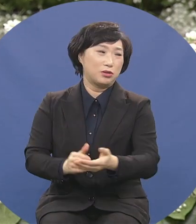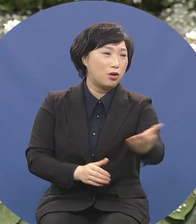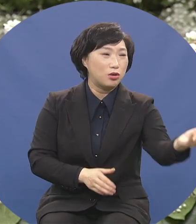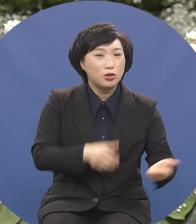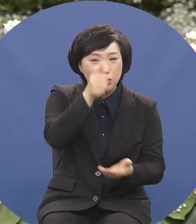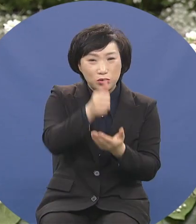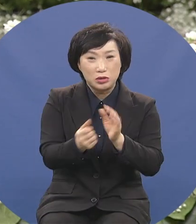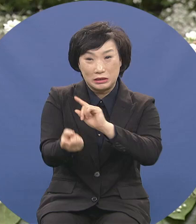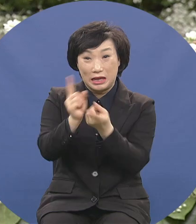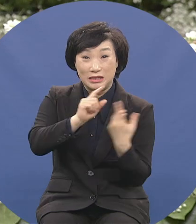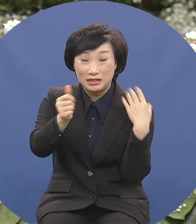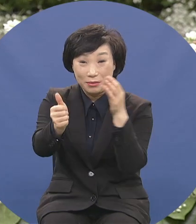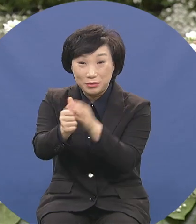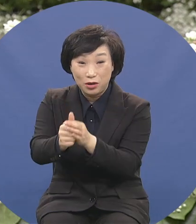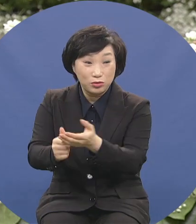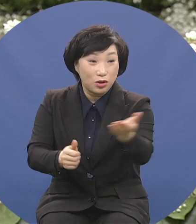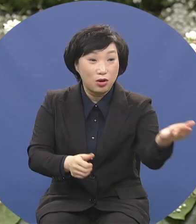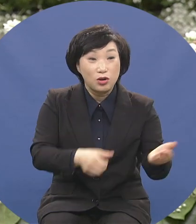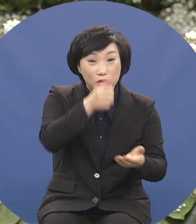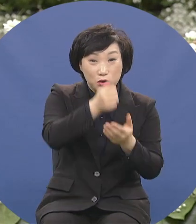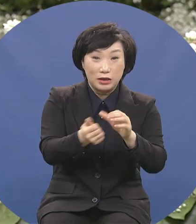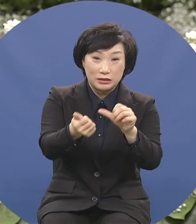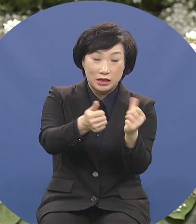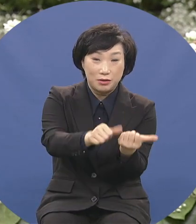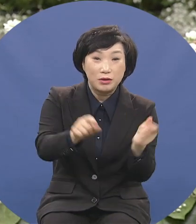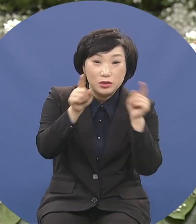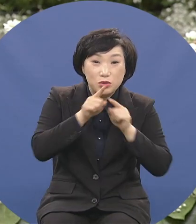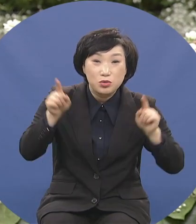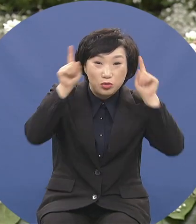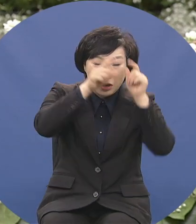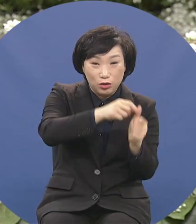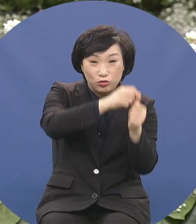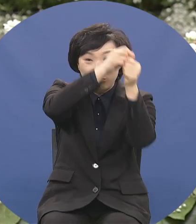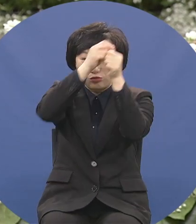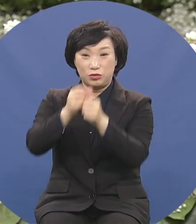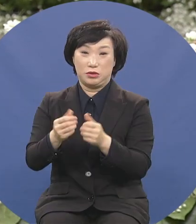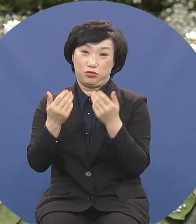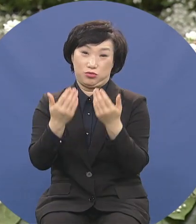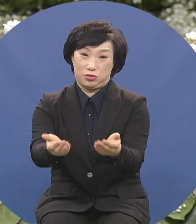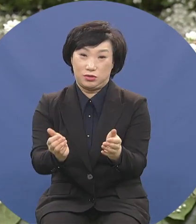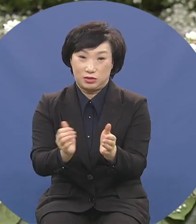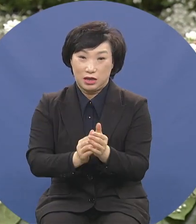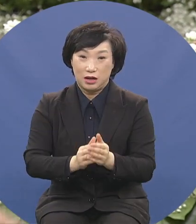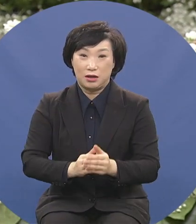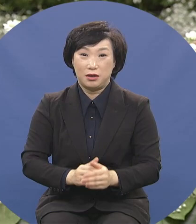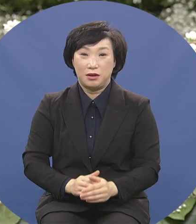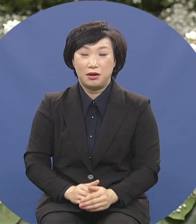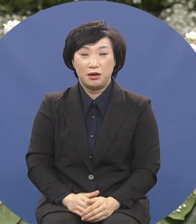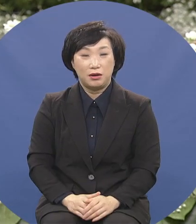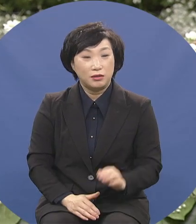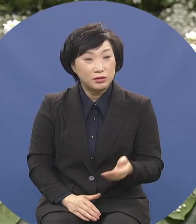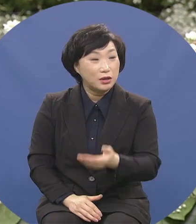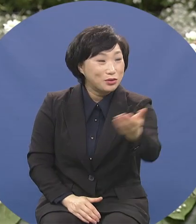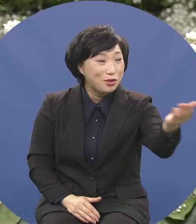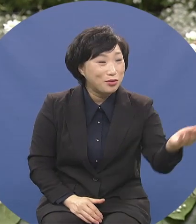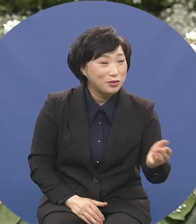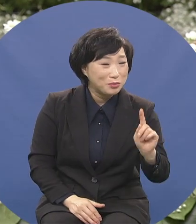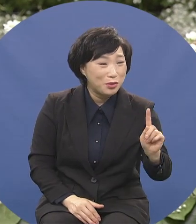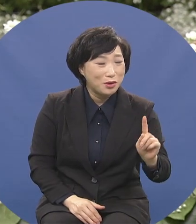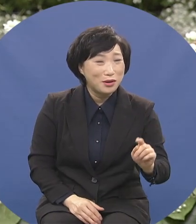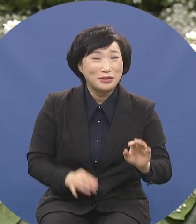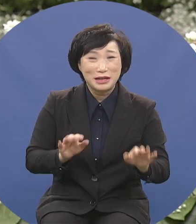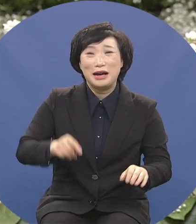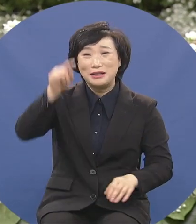죄를 담당하고 너를 죄와 사망과 지옥에서 구원해 주셨는데 너는